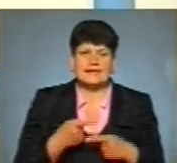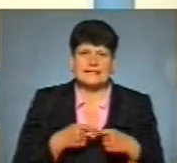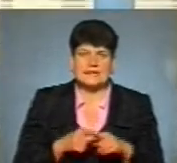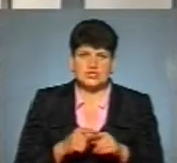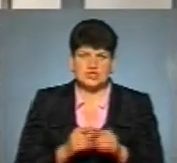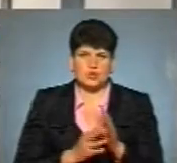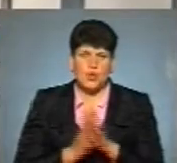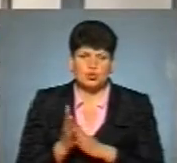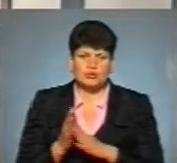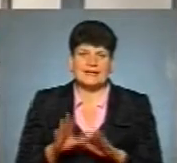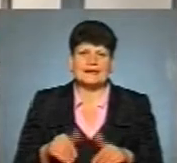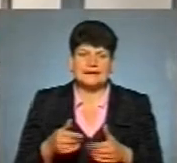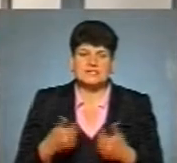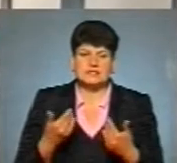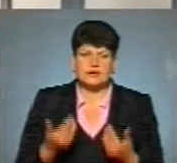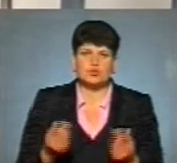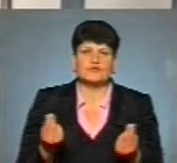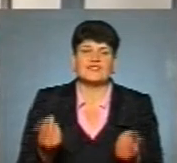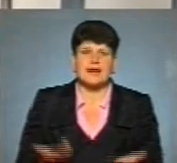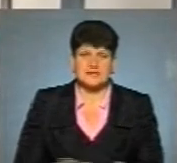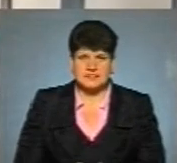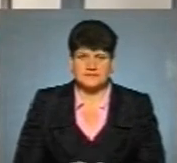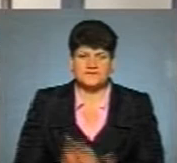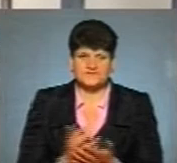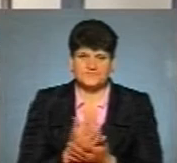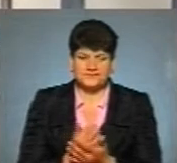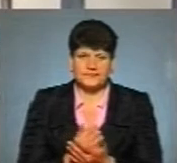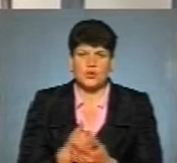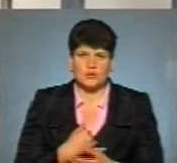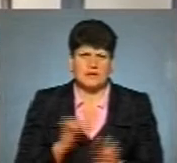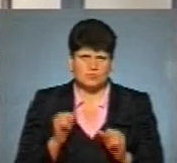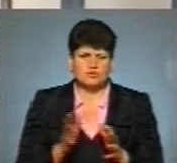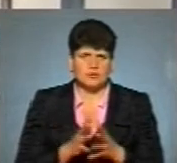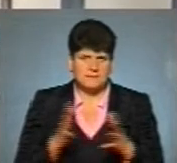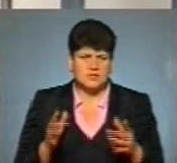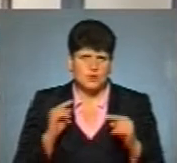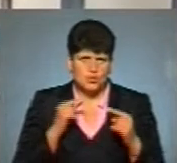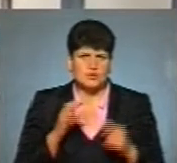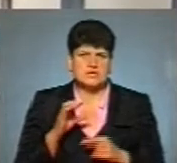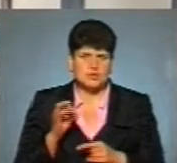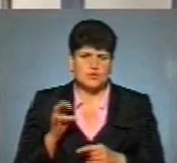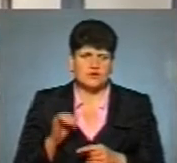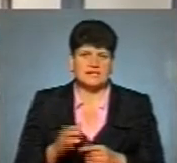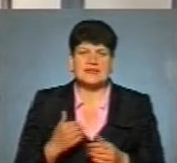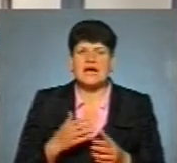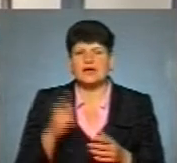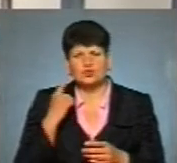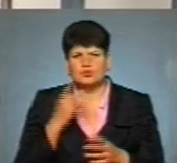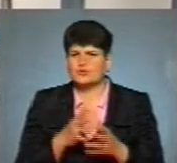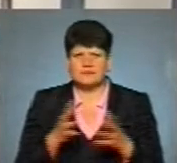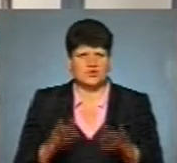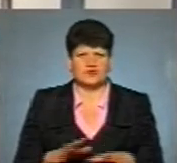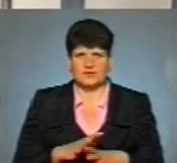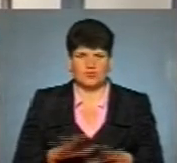далі дають якраз фінанси. Тобто в нас може бути більше соняшника, більше кукурудзи? Я думаю, що більше не буде, тому що